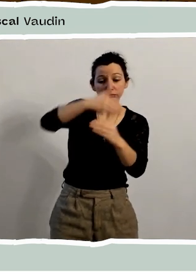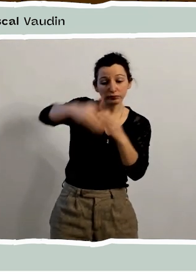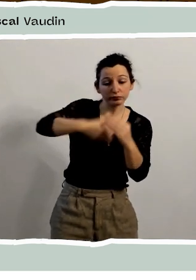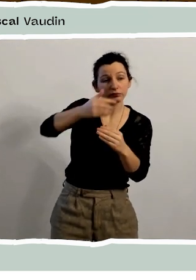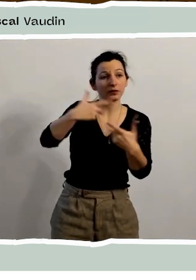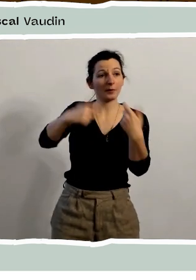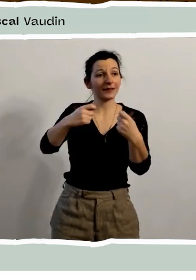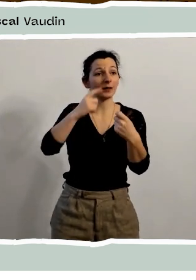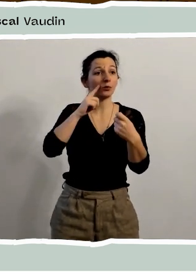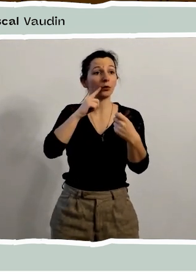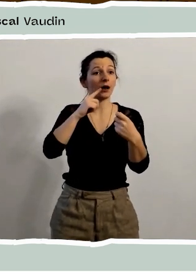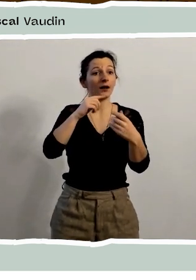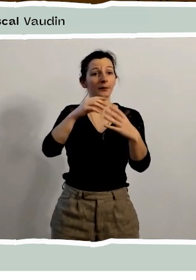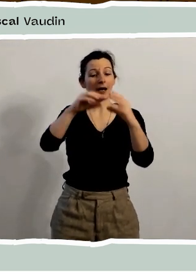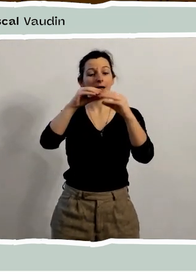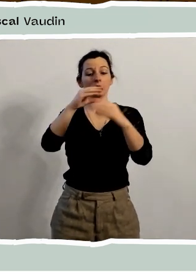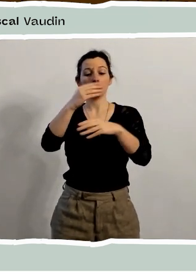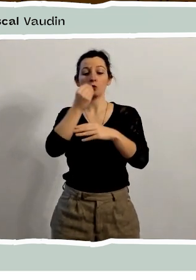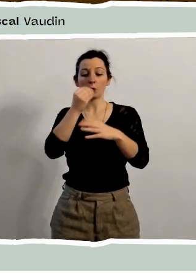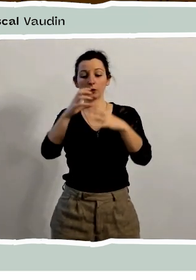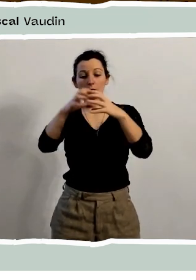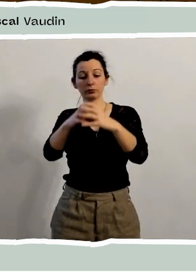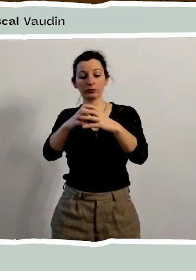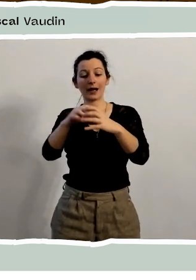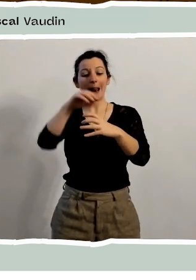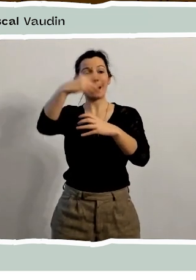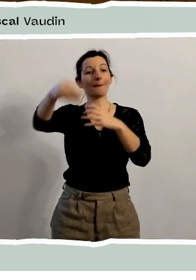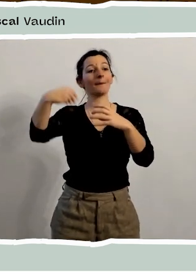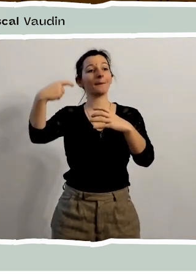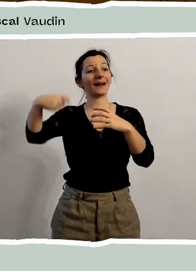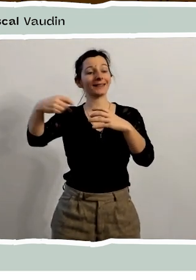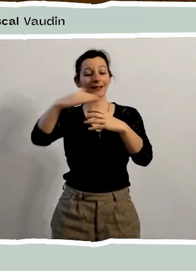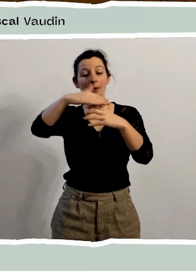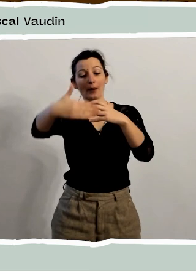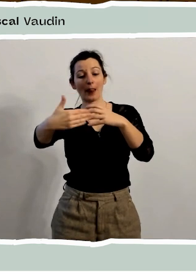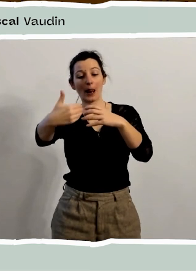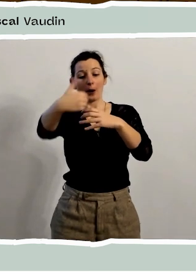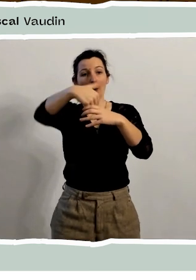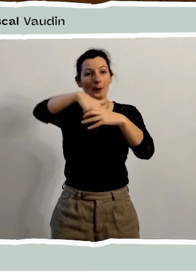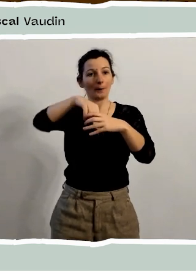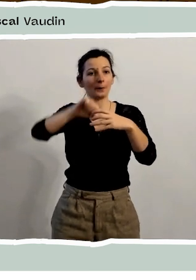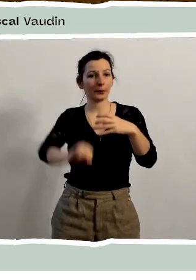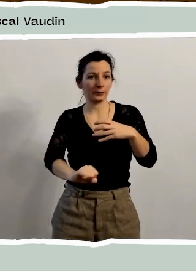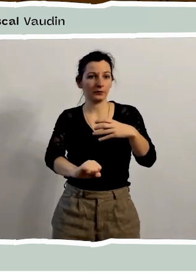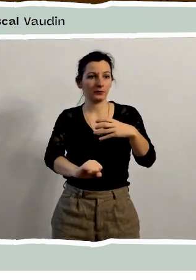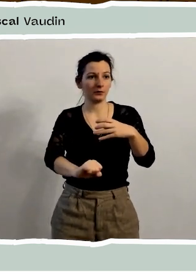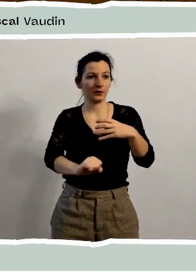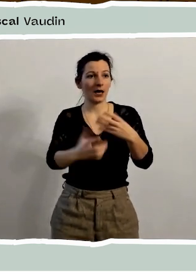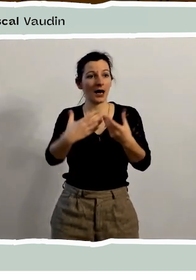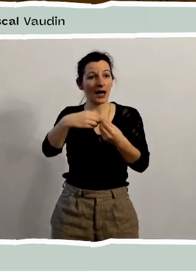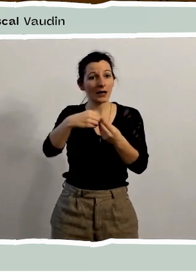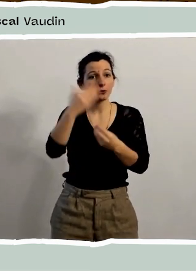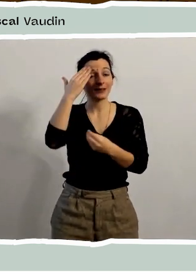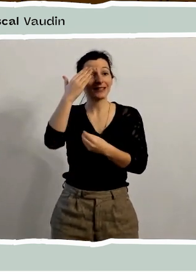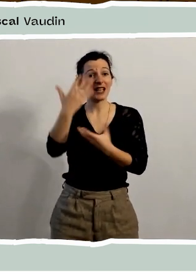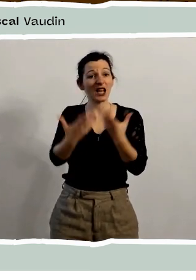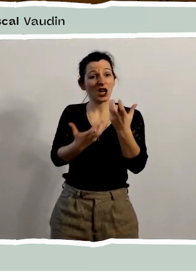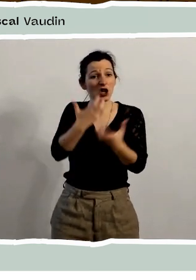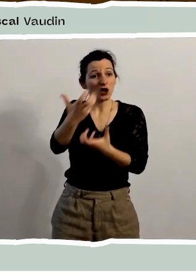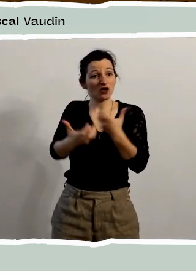de plastifiants qui sont dans ces emballages vers les aliments. Et ce transfert est d'autant plus efficace que si on